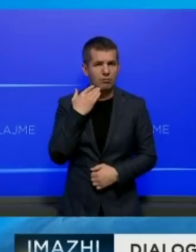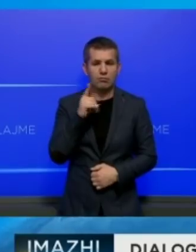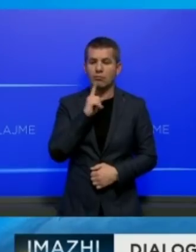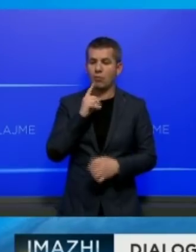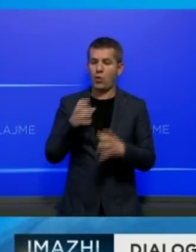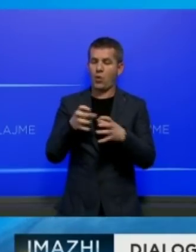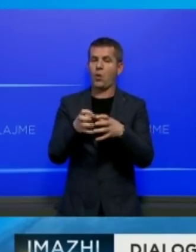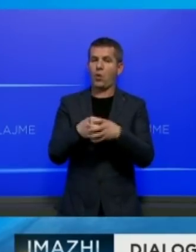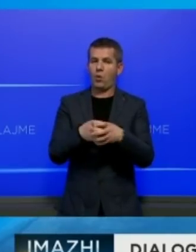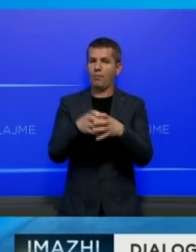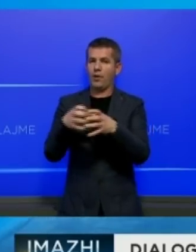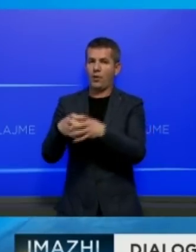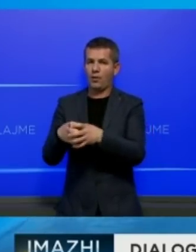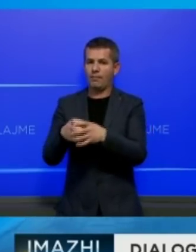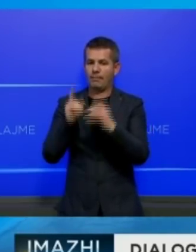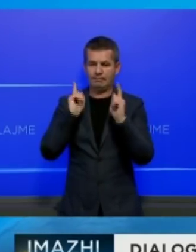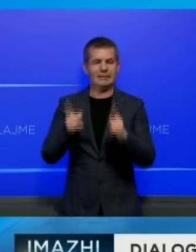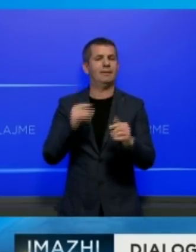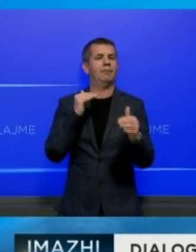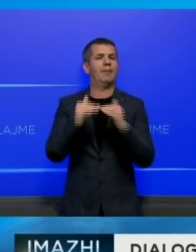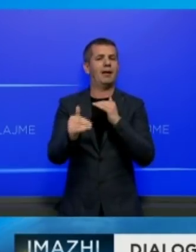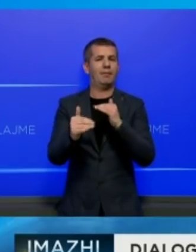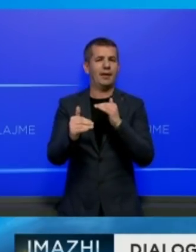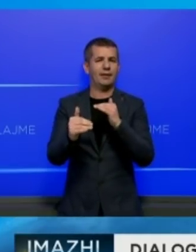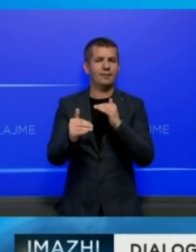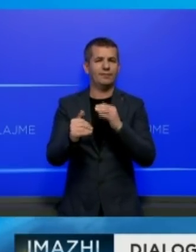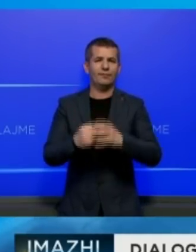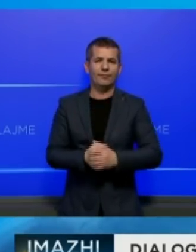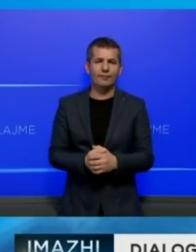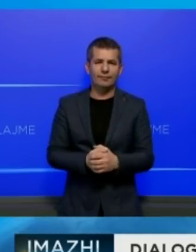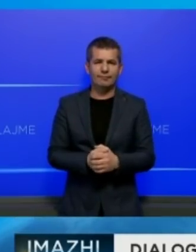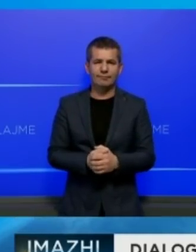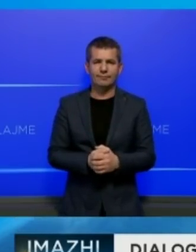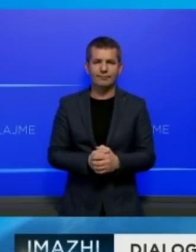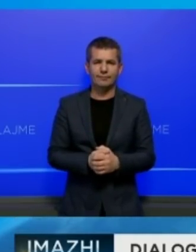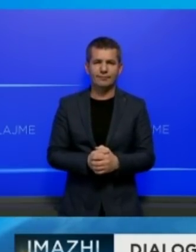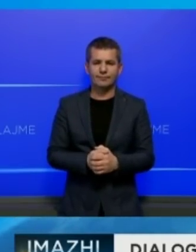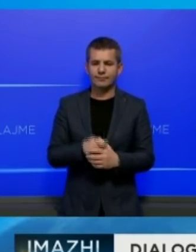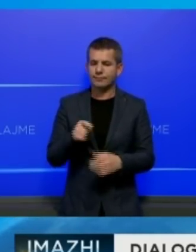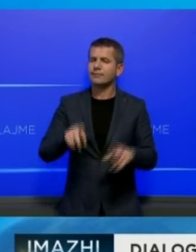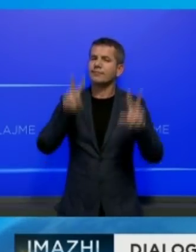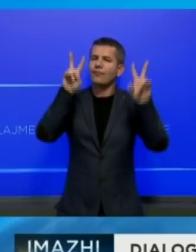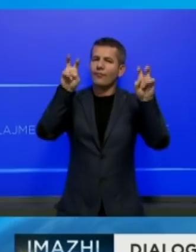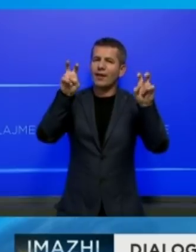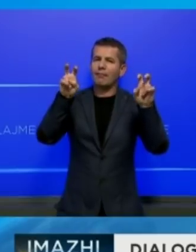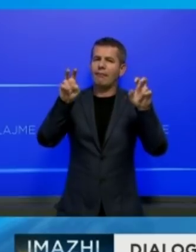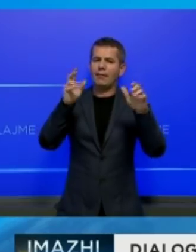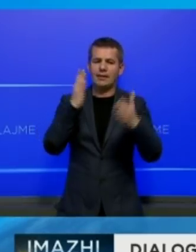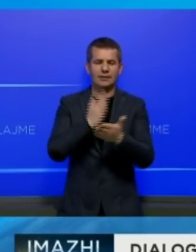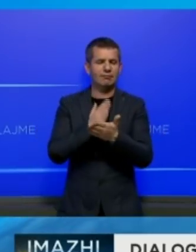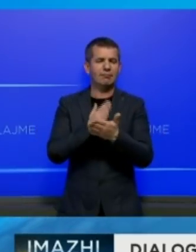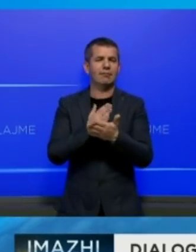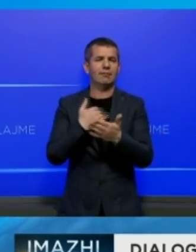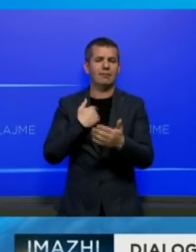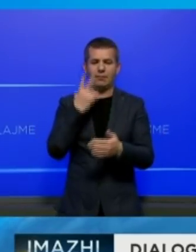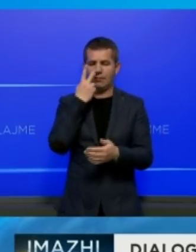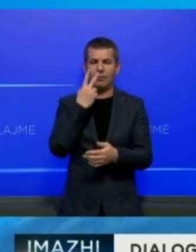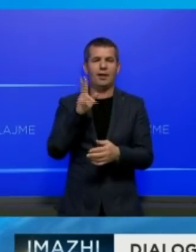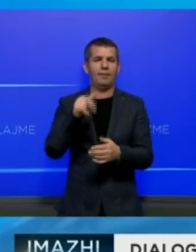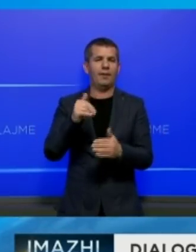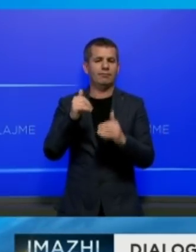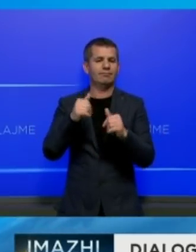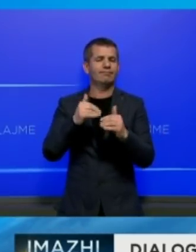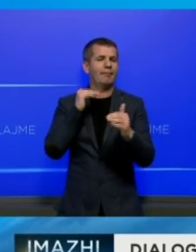duhet të jenë të barabarta. Edhe në çdo kontekst ku ne kemi hasur çështje të